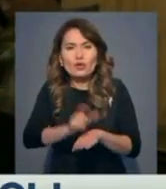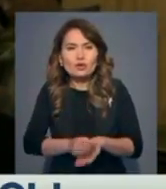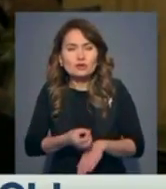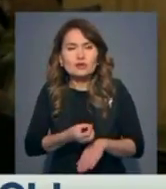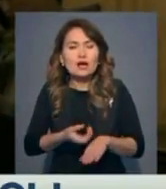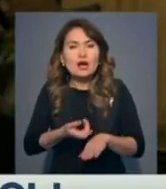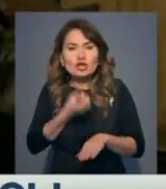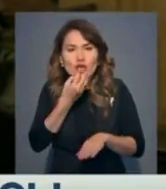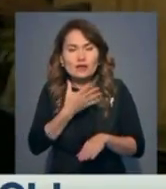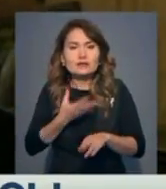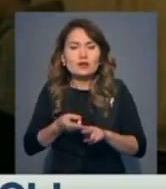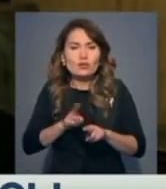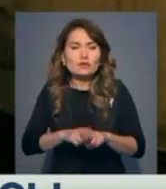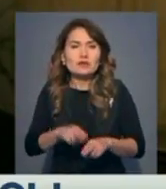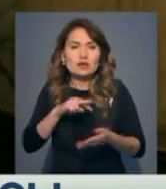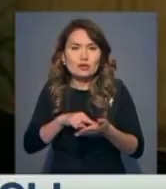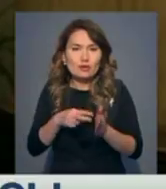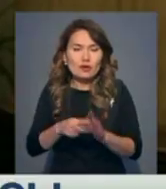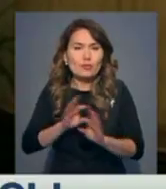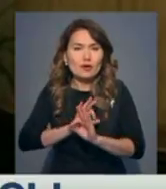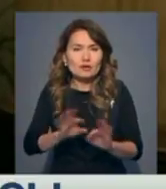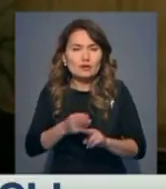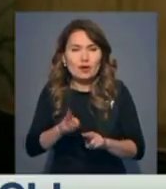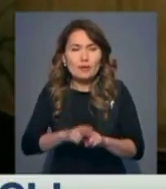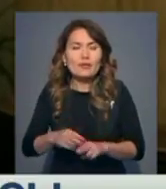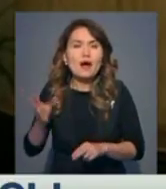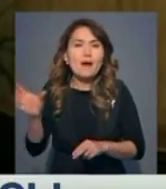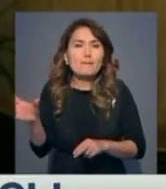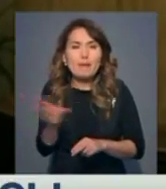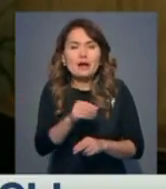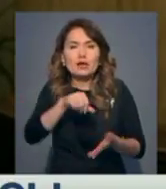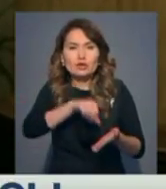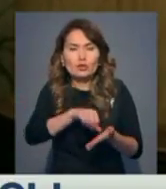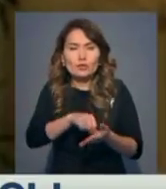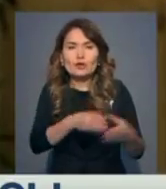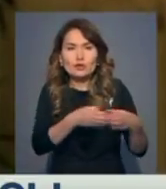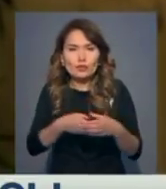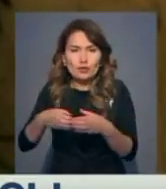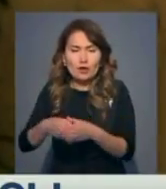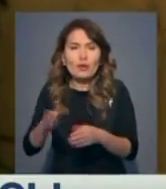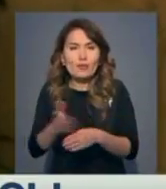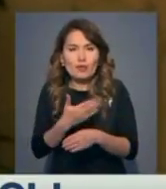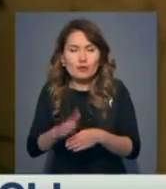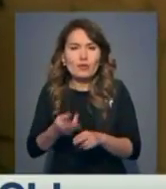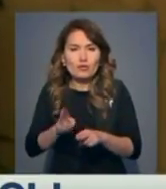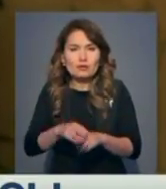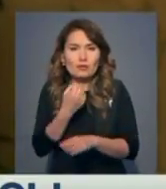қазылар алқасы жоғары бағалады. Барлық үміткерлер топтарға бөлінеді және финалда жүлделі орындар үшін жарысады.